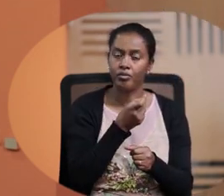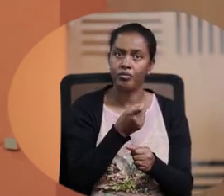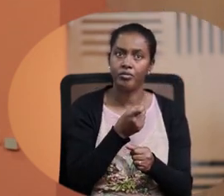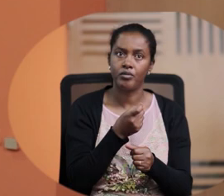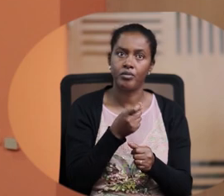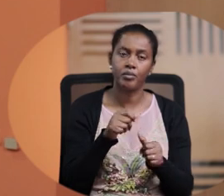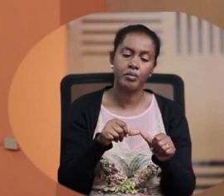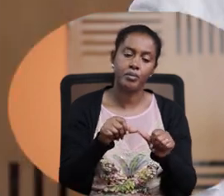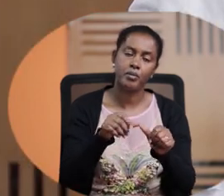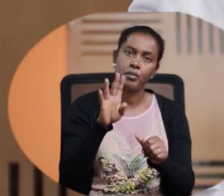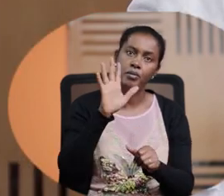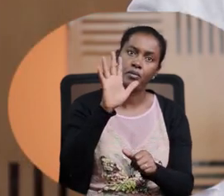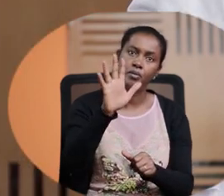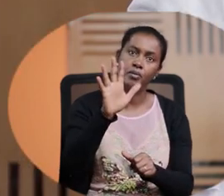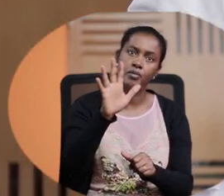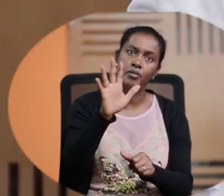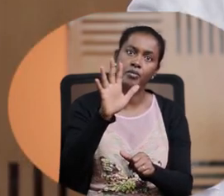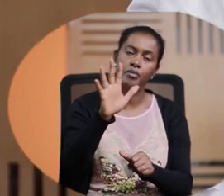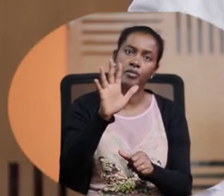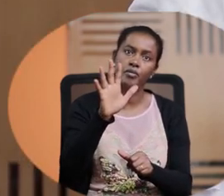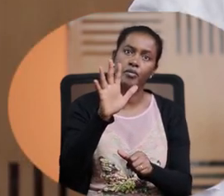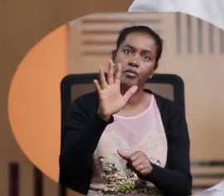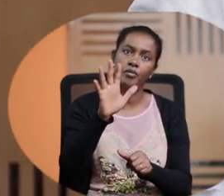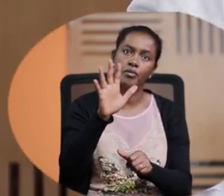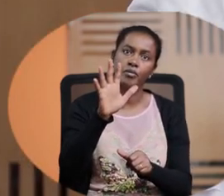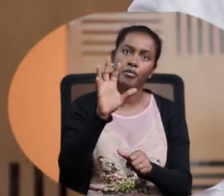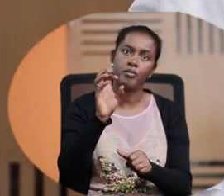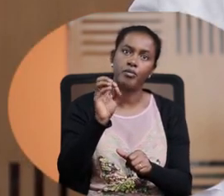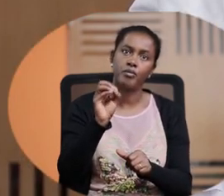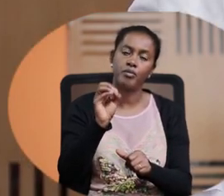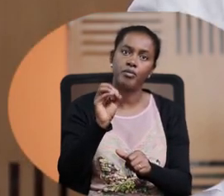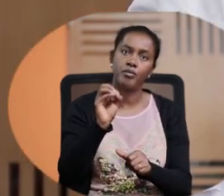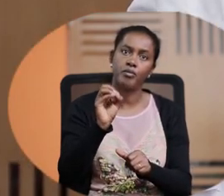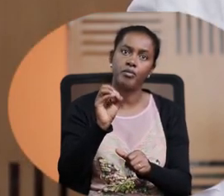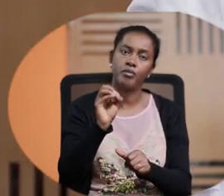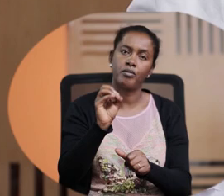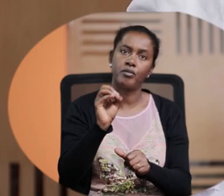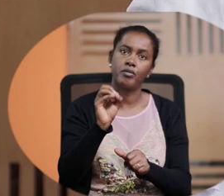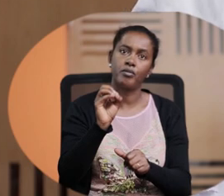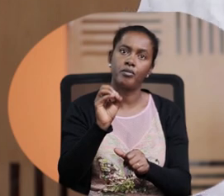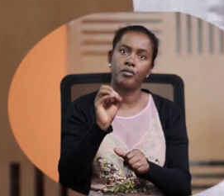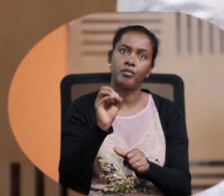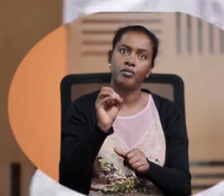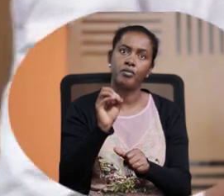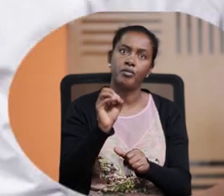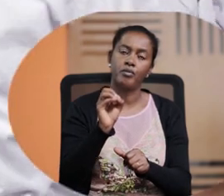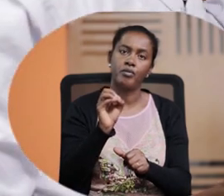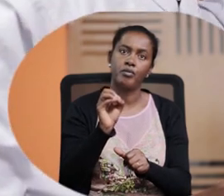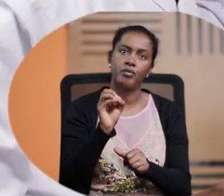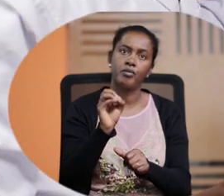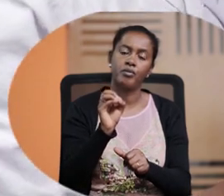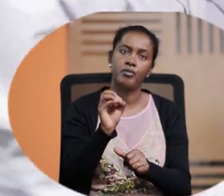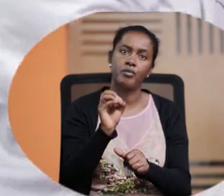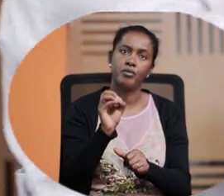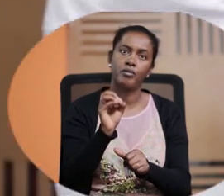shantam kanittane jiru meqada shantamada shantamni fakenya azyote asirratti